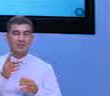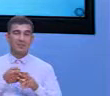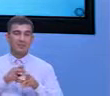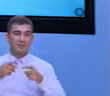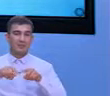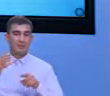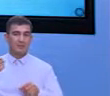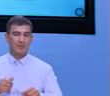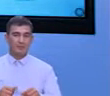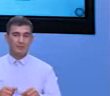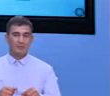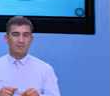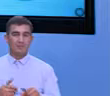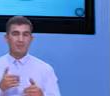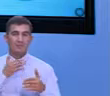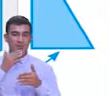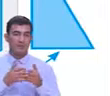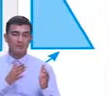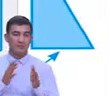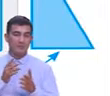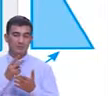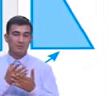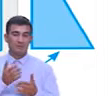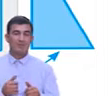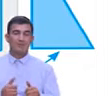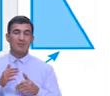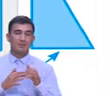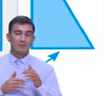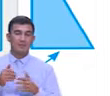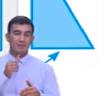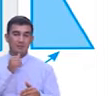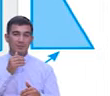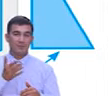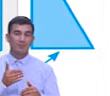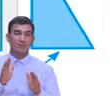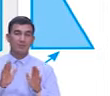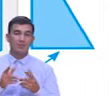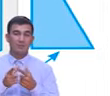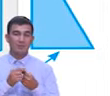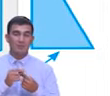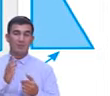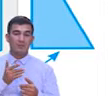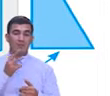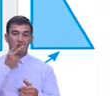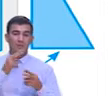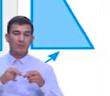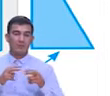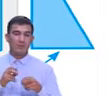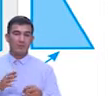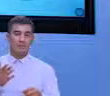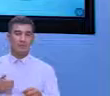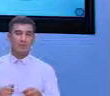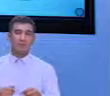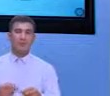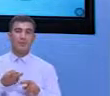bo'ladi. Keling, buni biz amaliy mashg'ulotni, demak, siz bilan o'tkazib ko'ramiz.